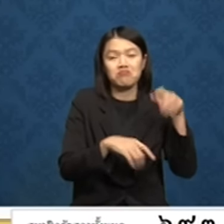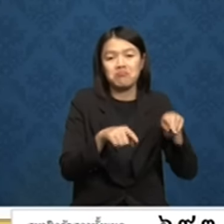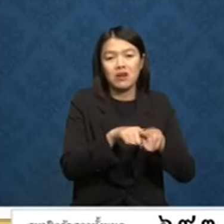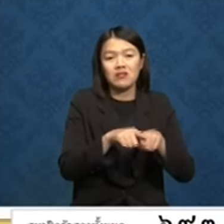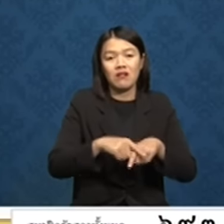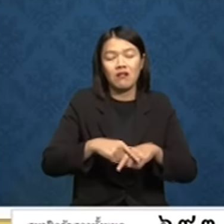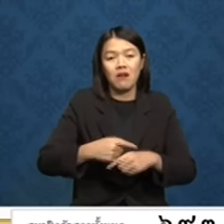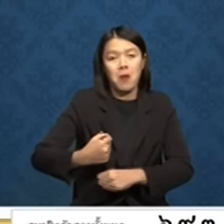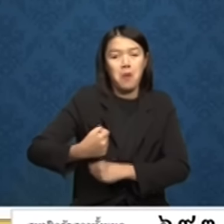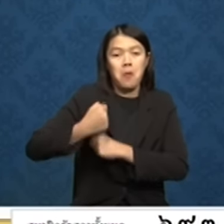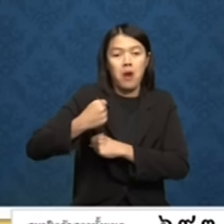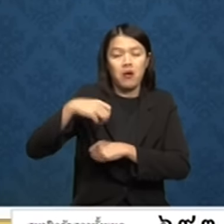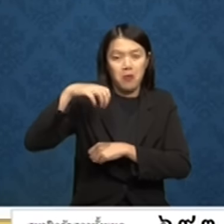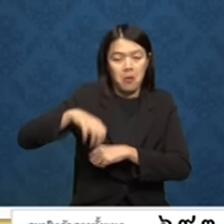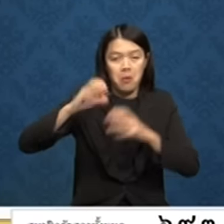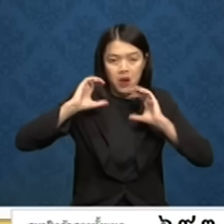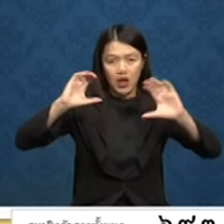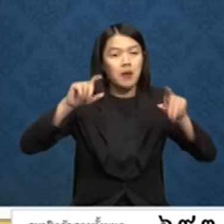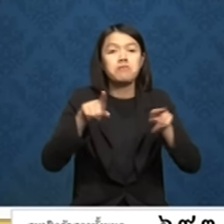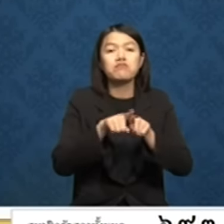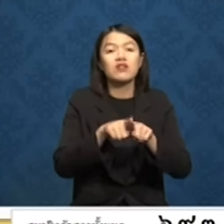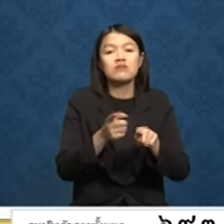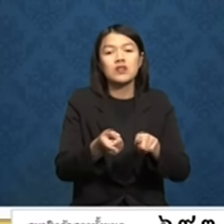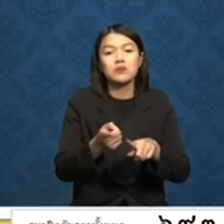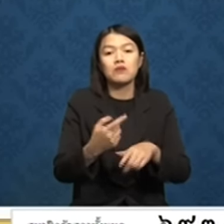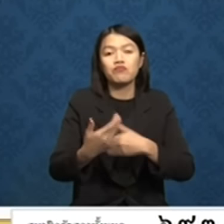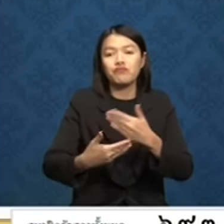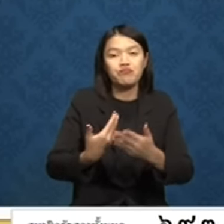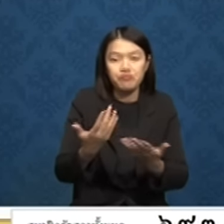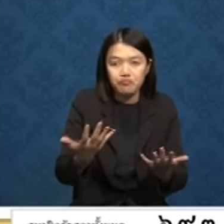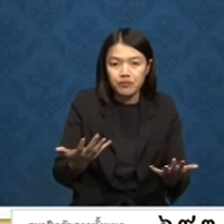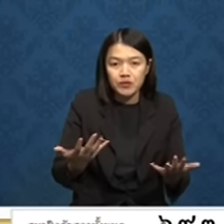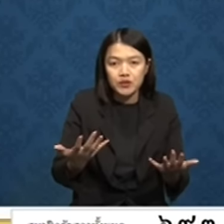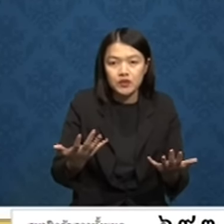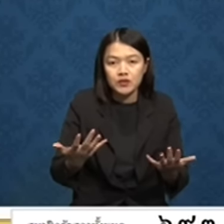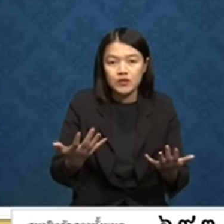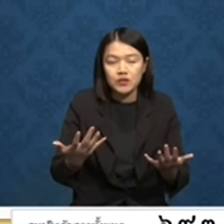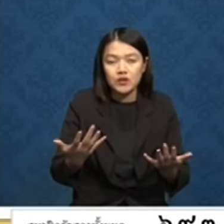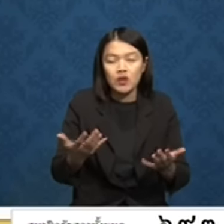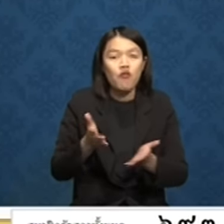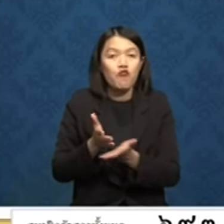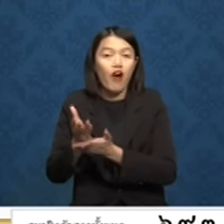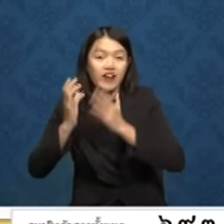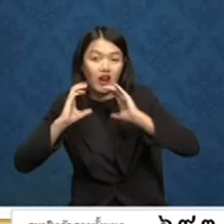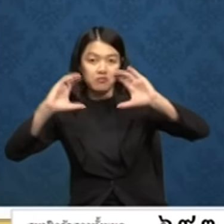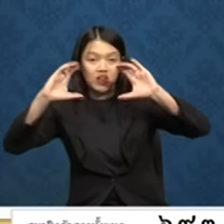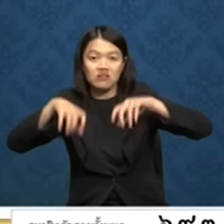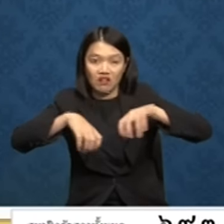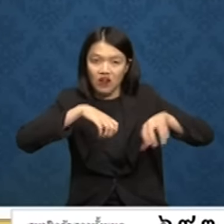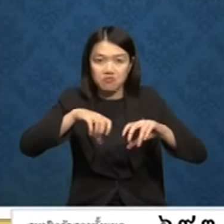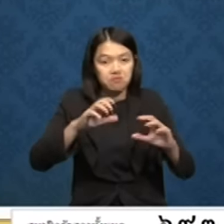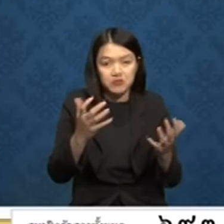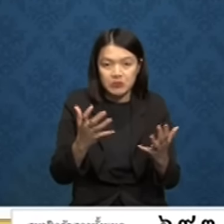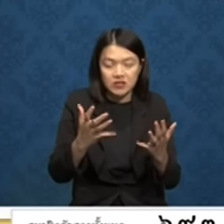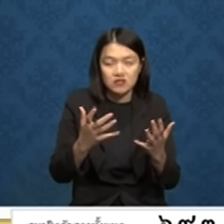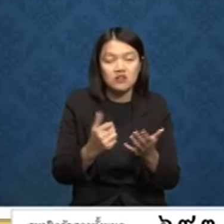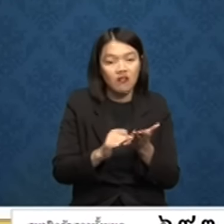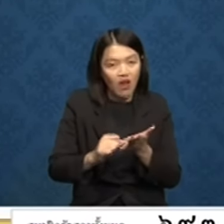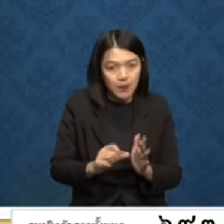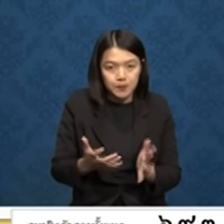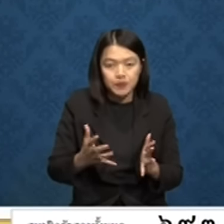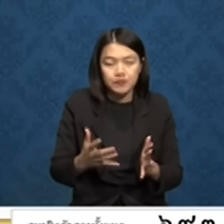านของหน่วยงานราชการและกองทัพไม่มีแรงผลักดันใดๆจากในฝ่ายการเมืองจากรัฐบาลอย่างที่ควรจะเป็นที่สำคัญที่สุ